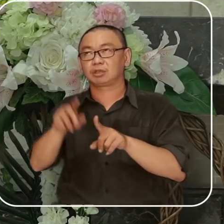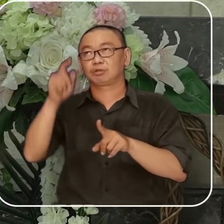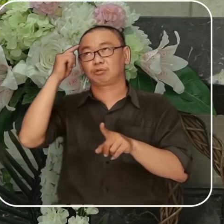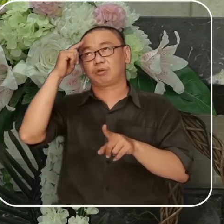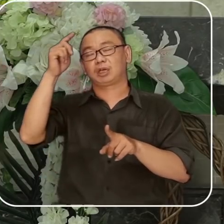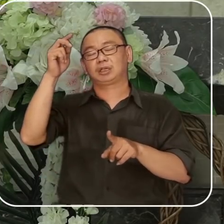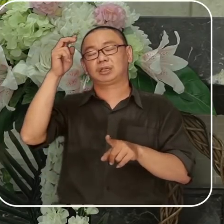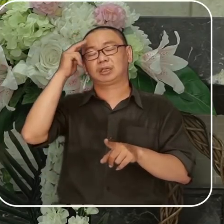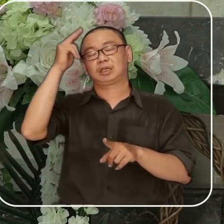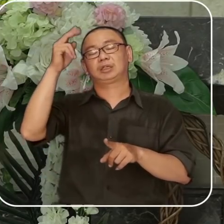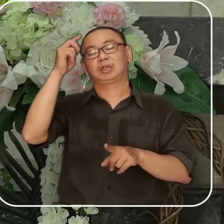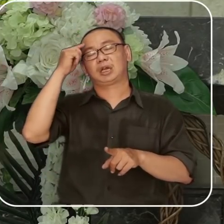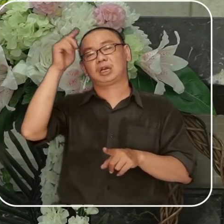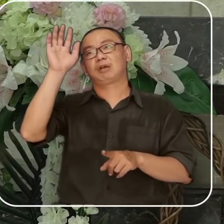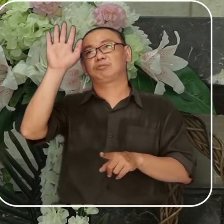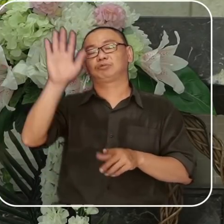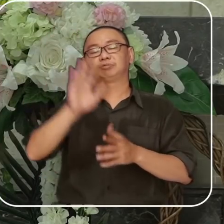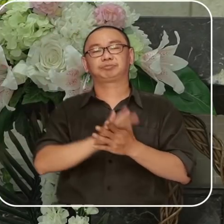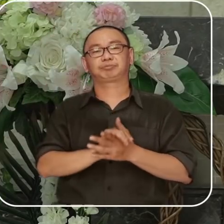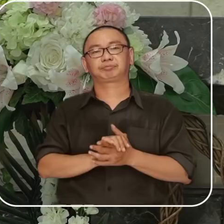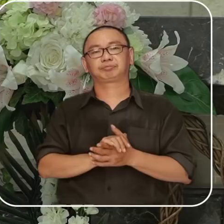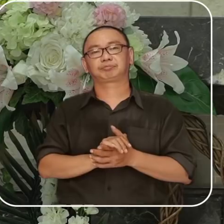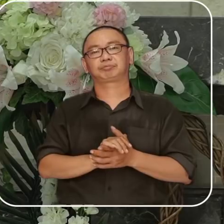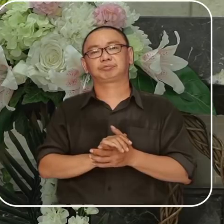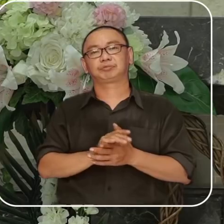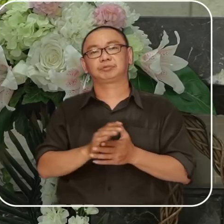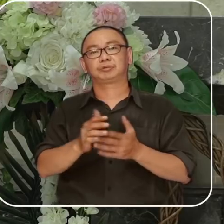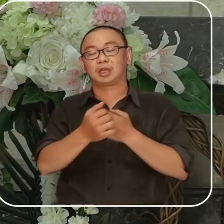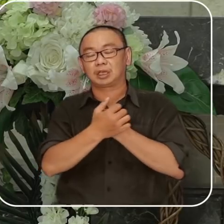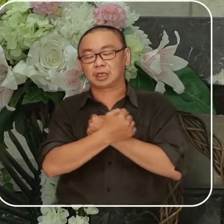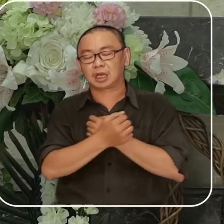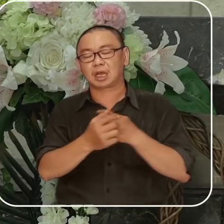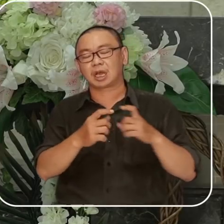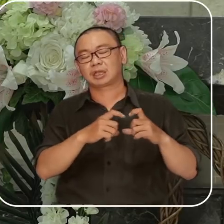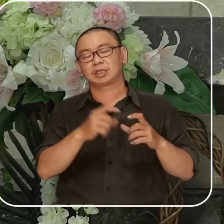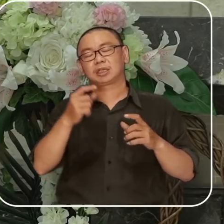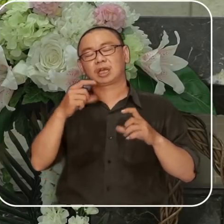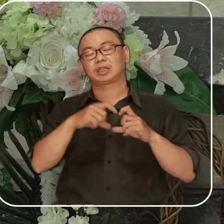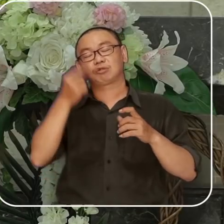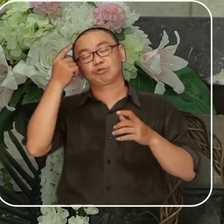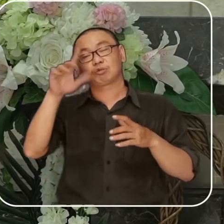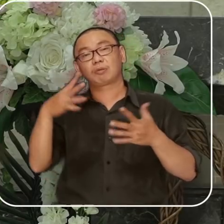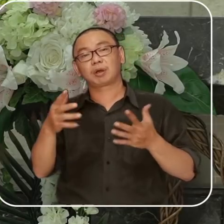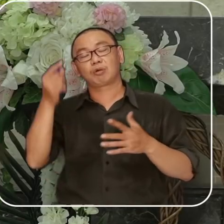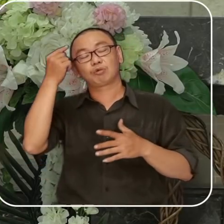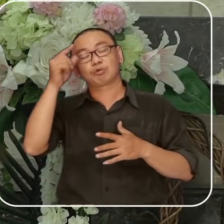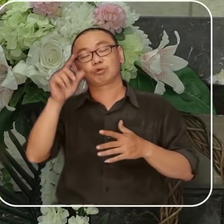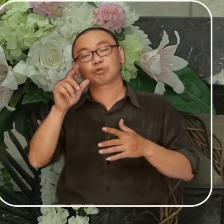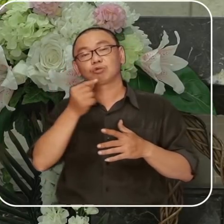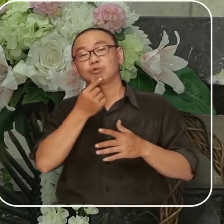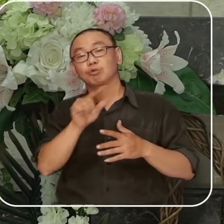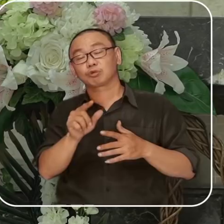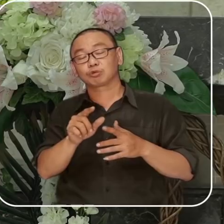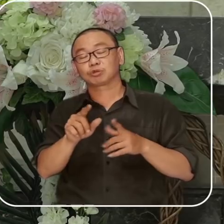Allahmu. Jaga hati. Hati untuk apa? Untuk setia